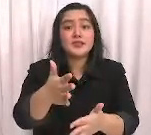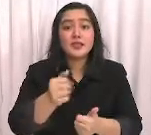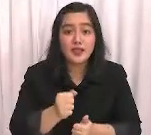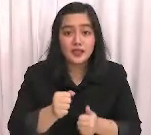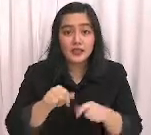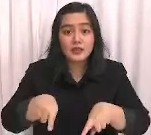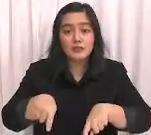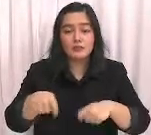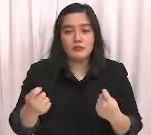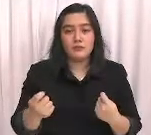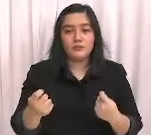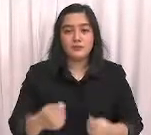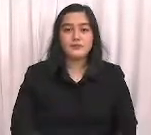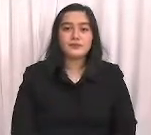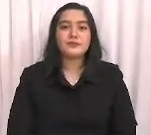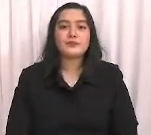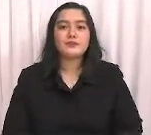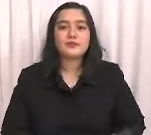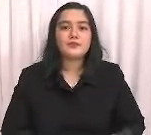ng kanyang asawa.